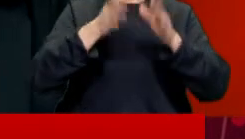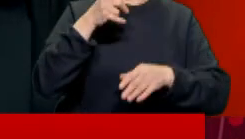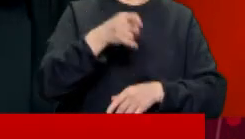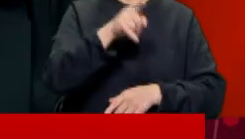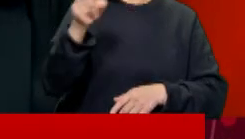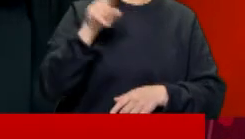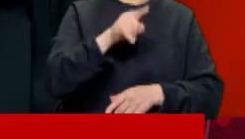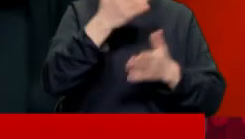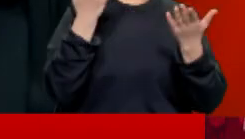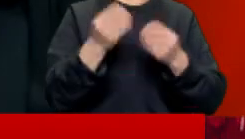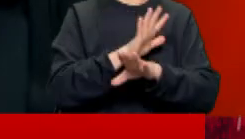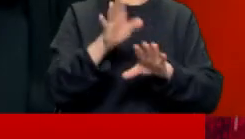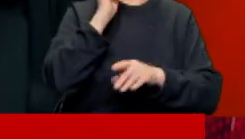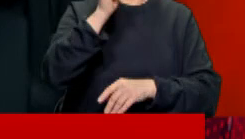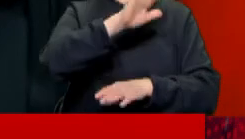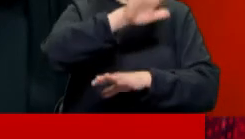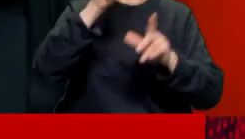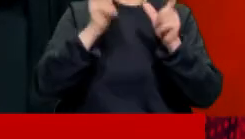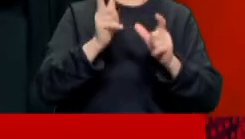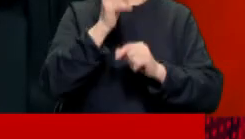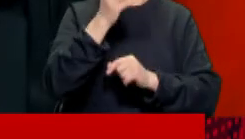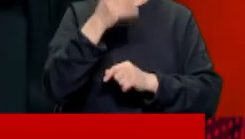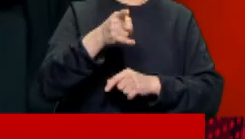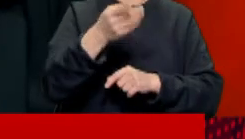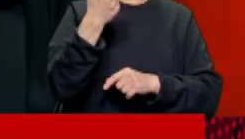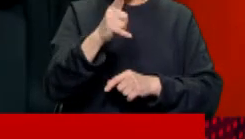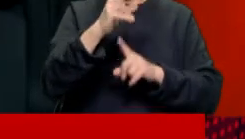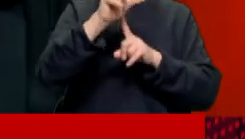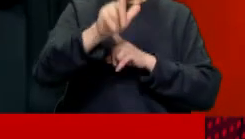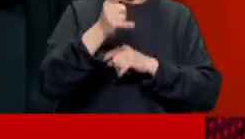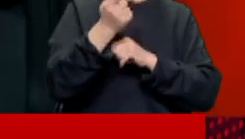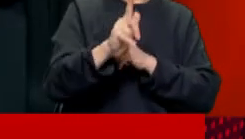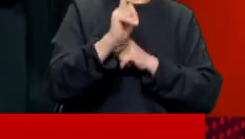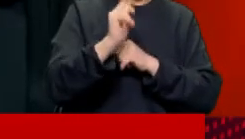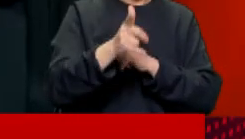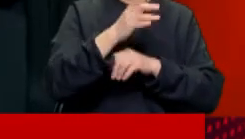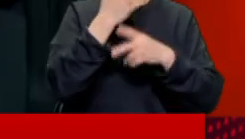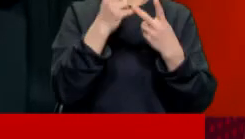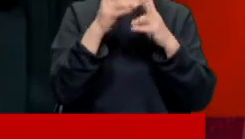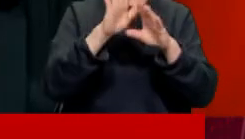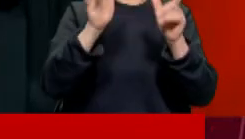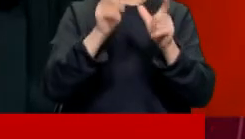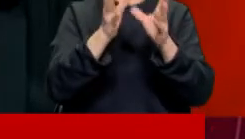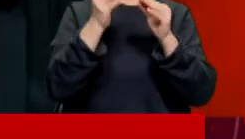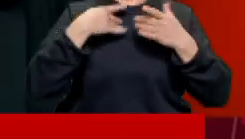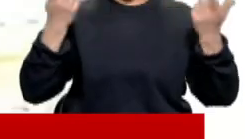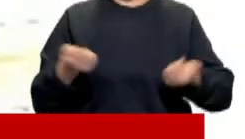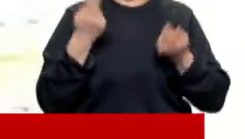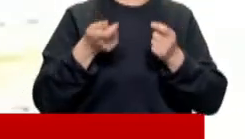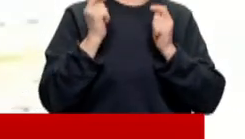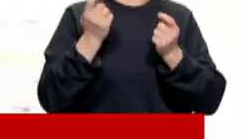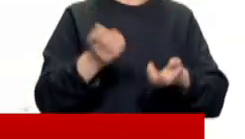bunun şurası kalmadı Öğretmen her yerde öğretmendir onun köyüdür Eridi ilçesi hiç fark etmiyor neresi olursa olsun bir çalışma